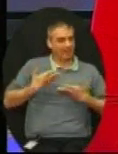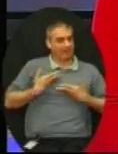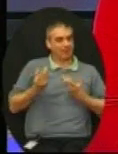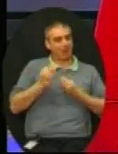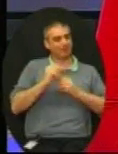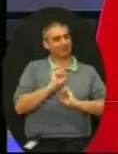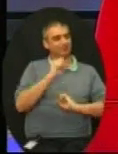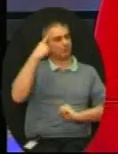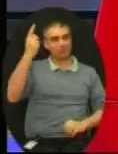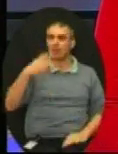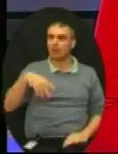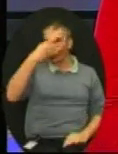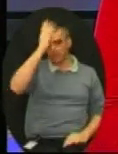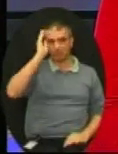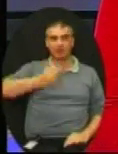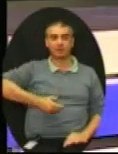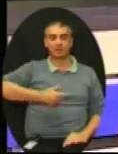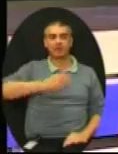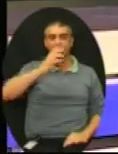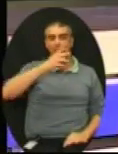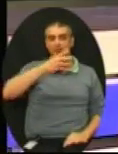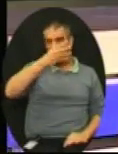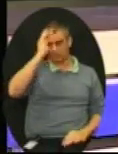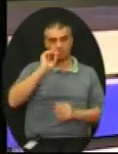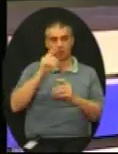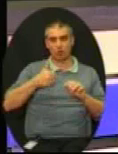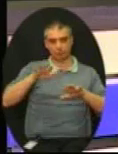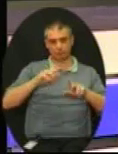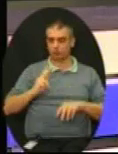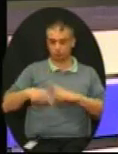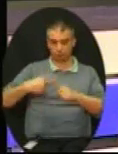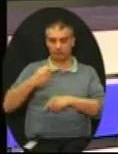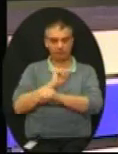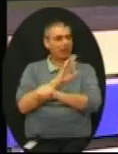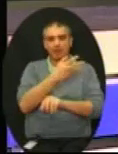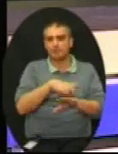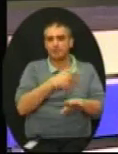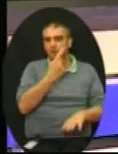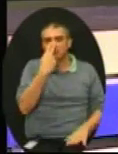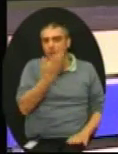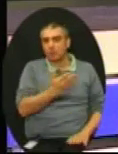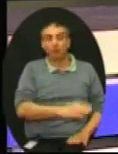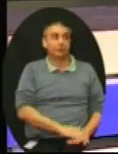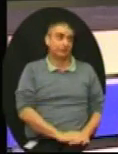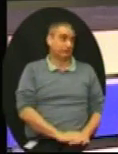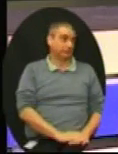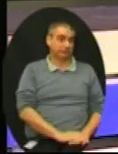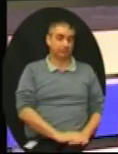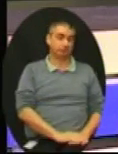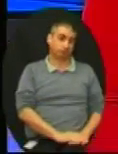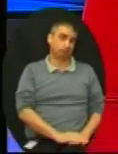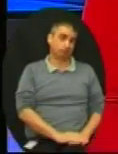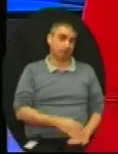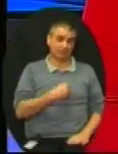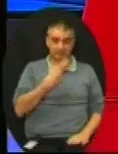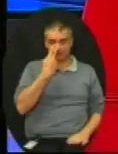סיוע אידיאולוגי. אהוד אולמרט כראש ממשלה לשעבר ייכנס לכלא ביום שני. איך את רואה את הדבר הזה? אני חושבת שזה, אני